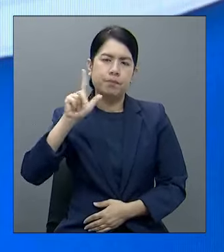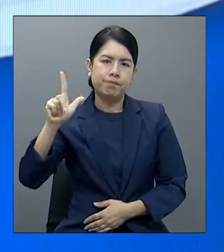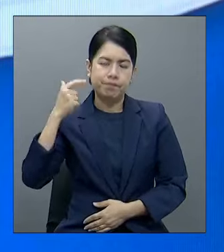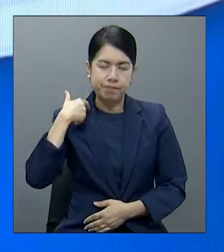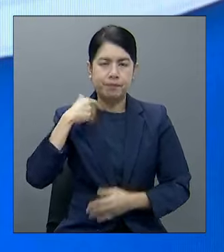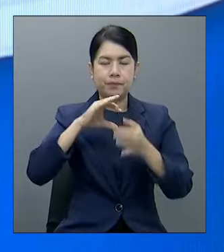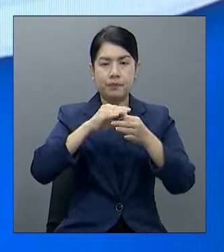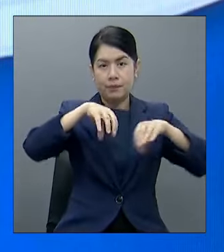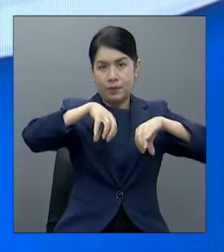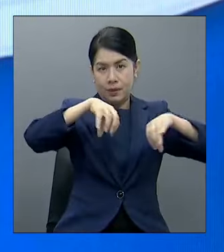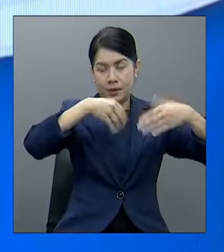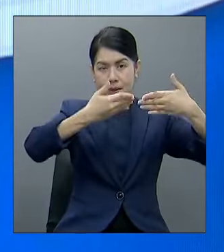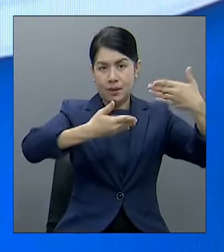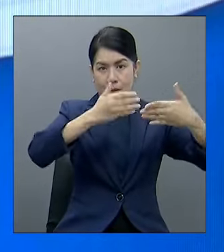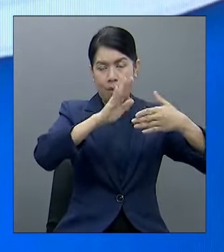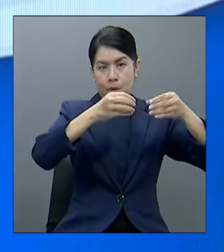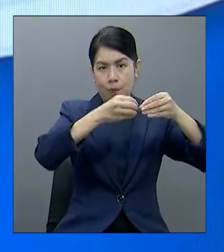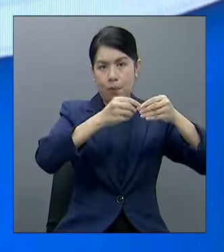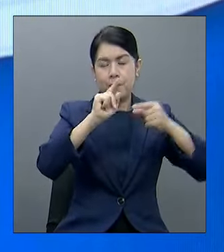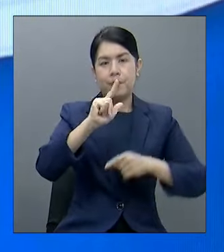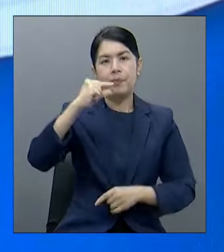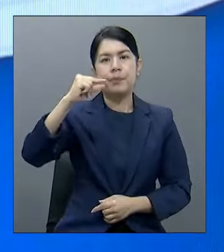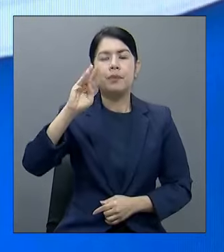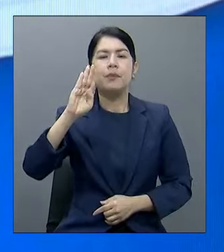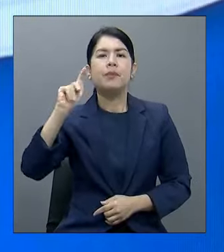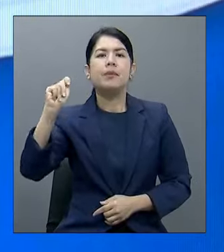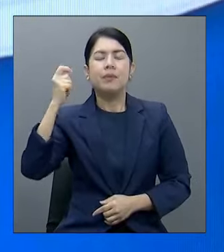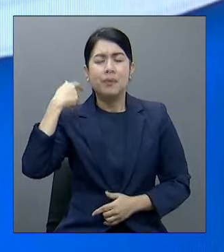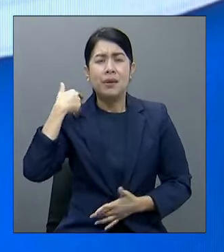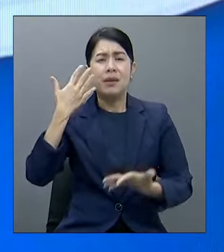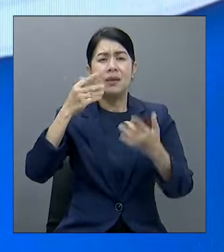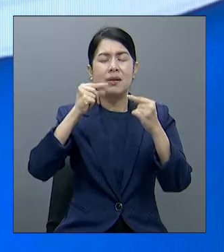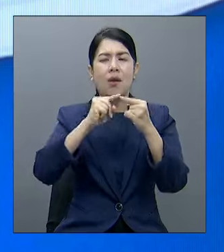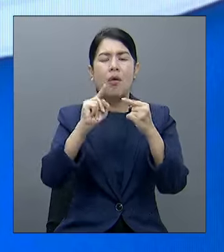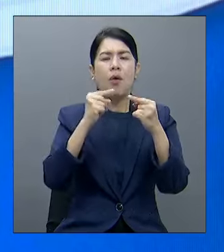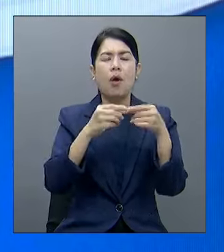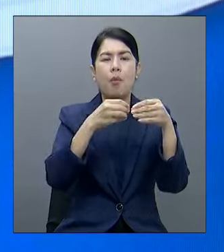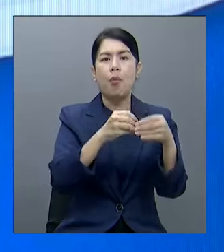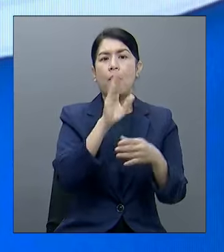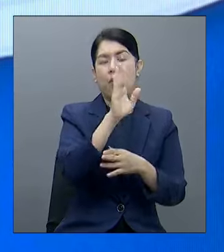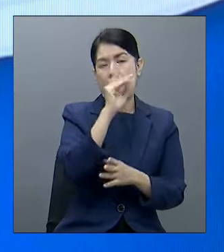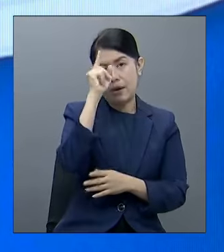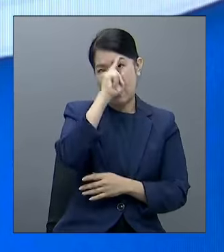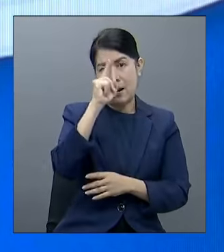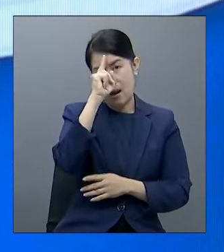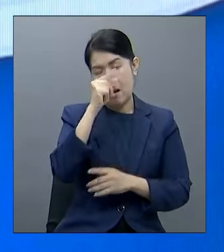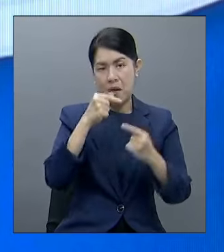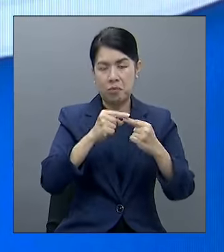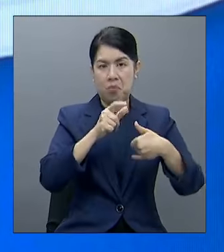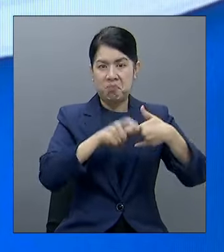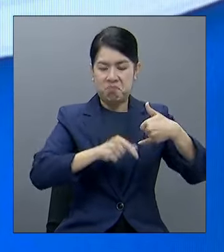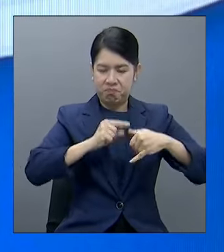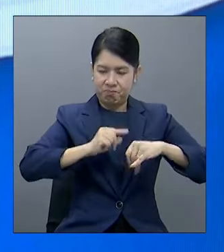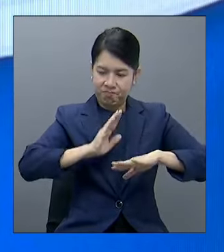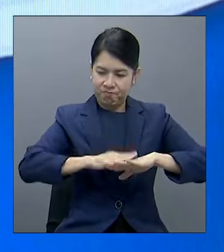ค่ะคุณผู้ชมสิ่งที่เราเห็นนอกจากดาราศิลปินอินฟลูเอนเซอร์ต่างๆที่เขาออกมาใช้พื้นที่ของเขาแล้วก็เป็นกระบอกเสีย